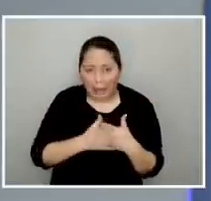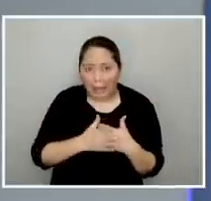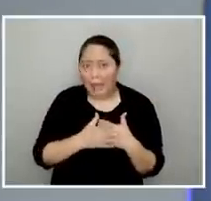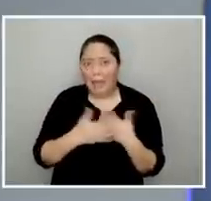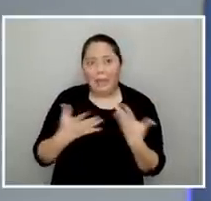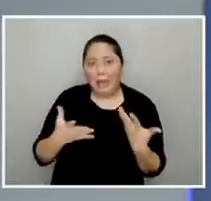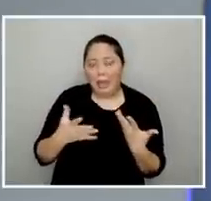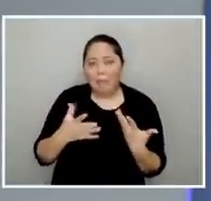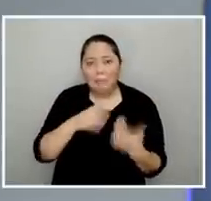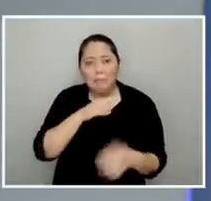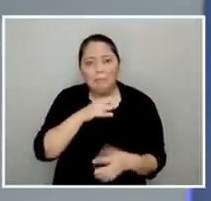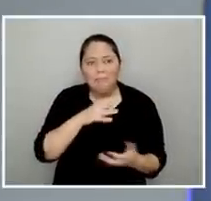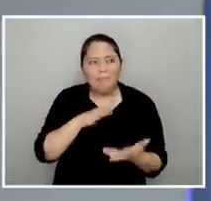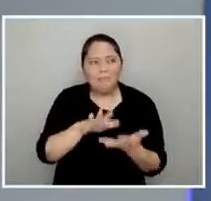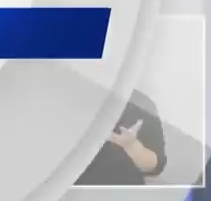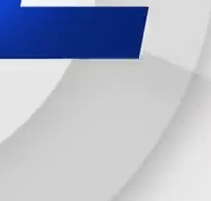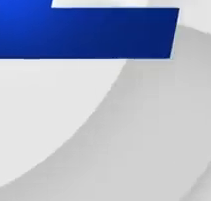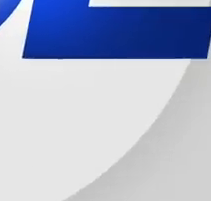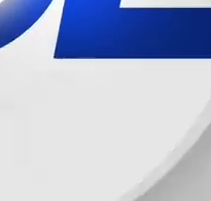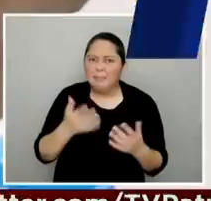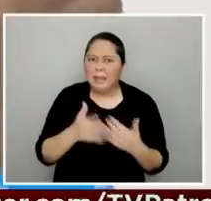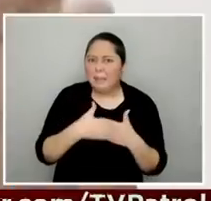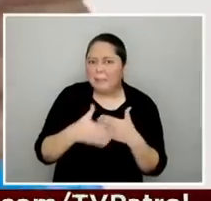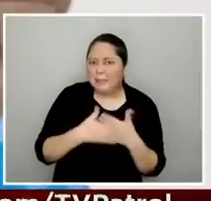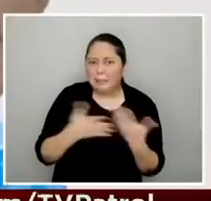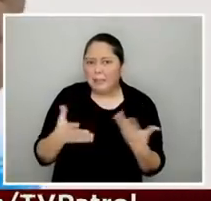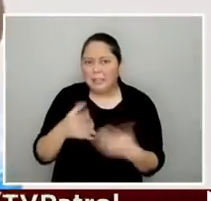Nagpapatrol, Vivian Gulia.